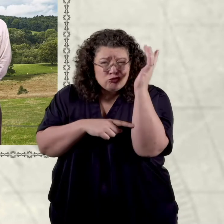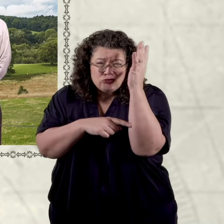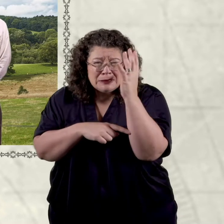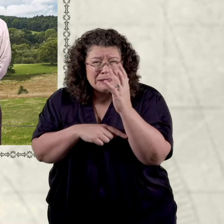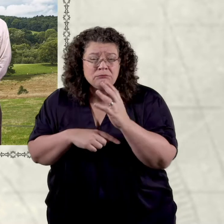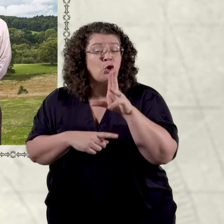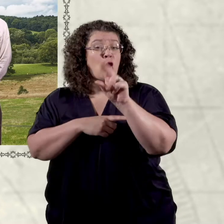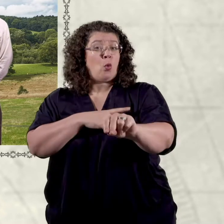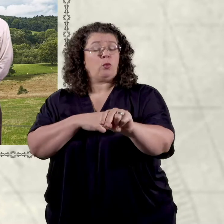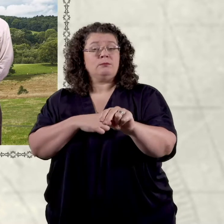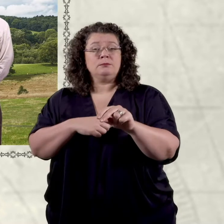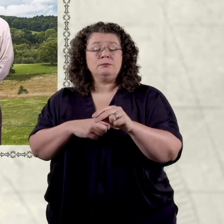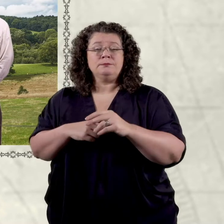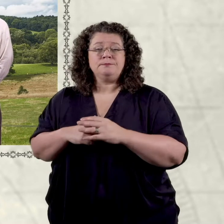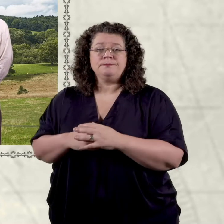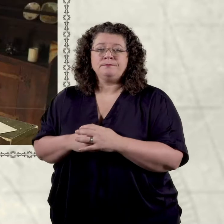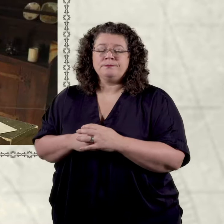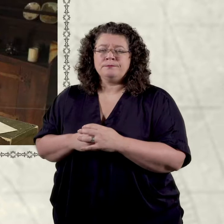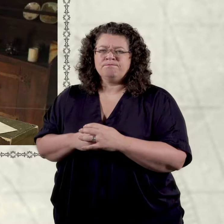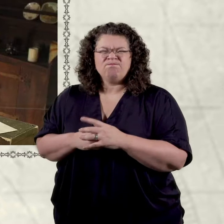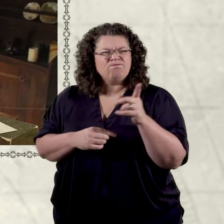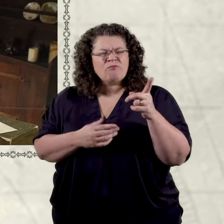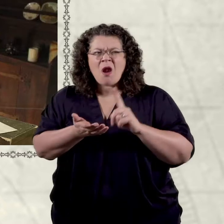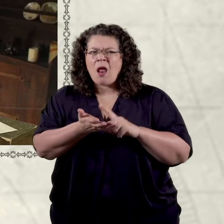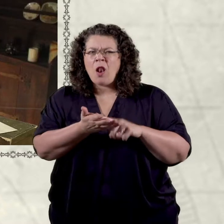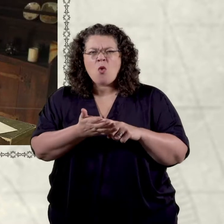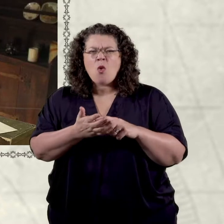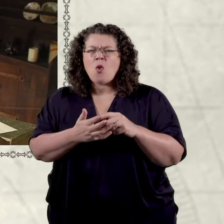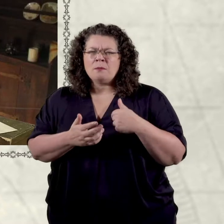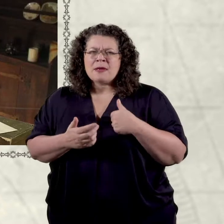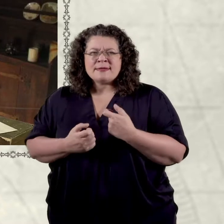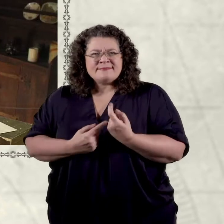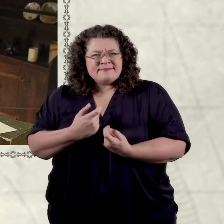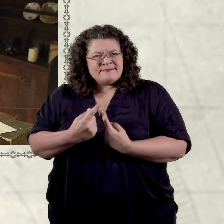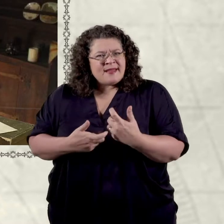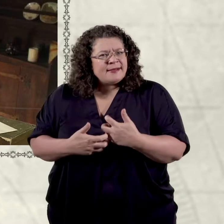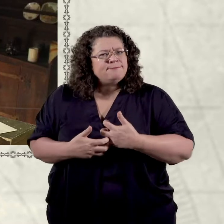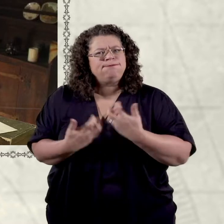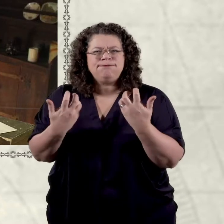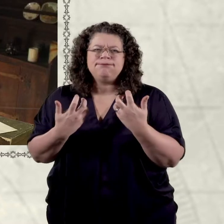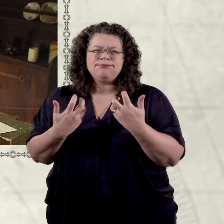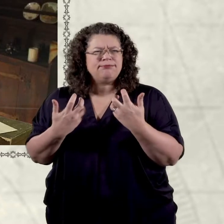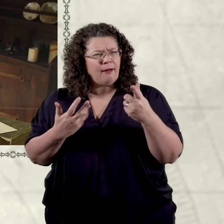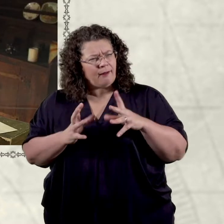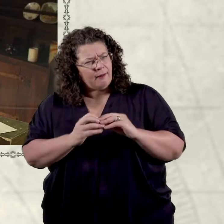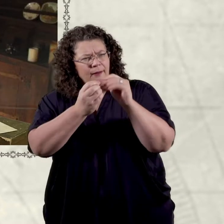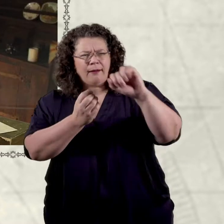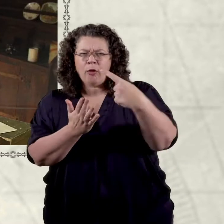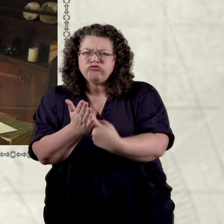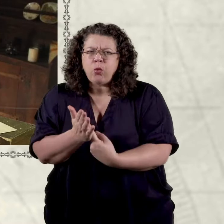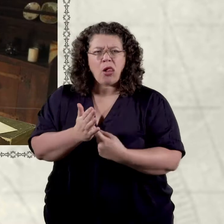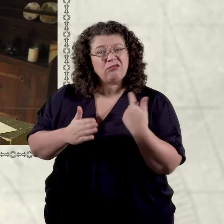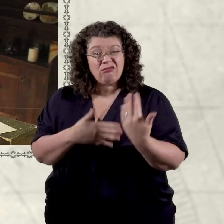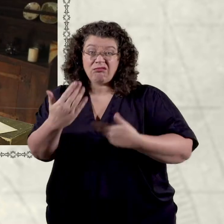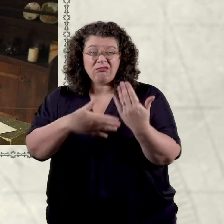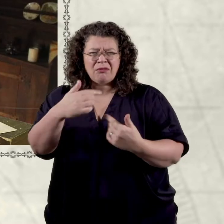goeden? Na. Mae'r landlordiaid yma yn gwneud un flin ofnadwy. Maen nhw jyst yn gwneud y rheolau i hunain